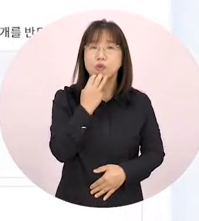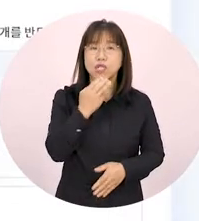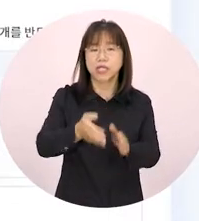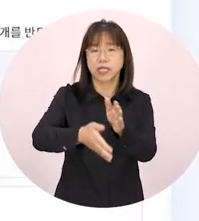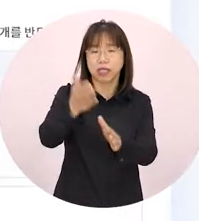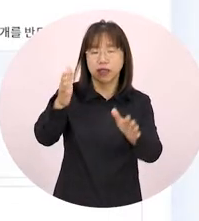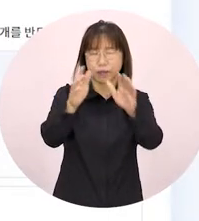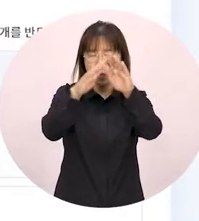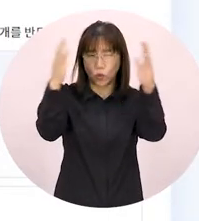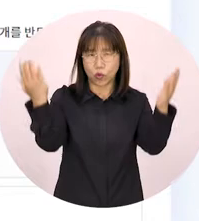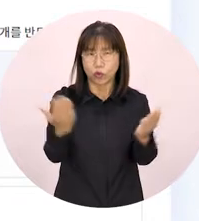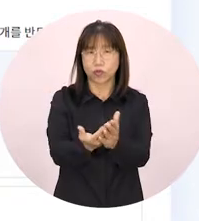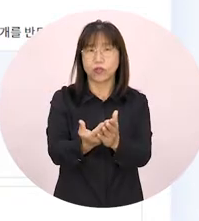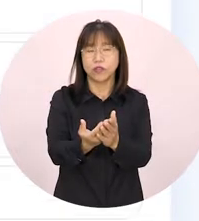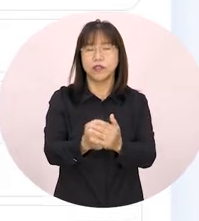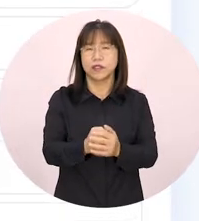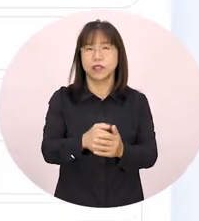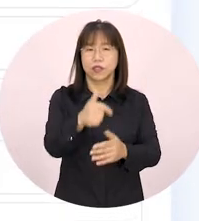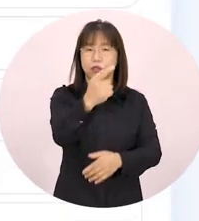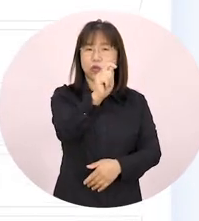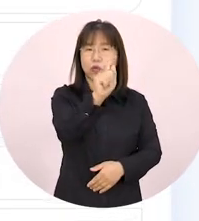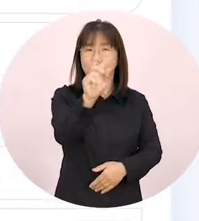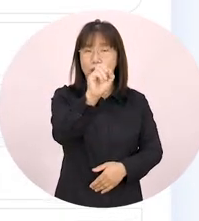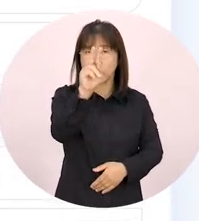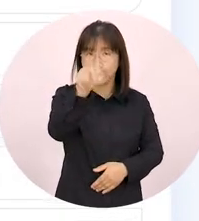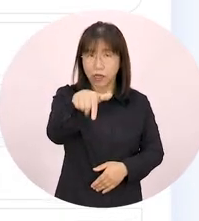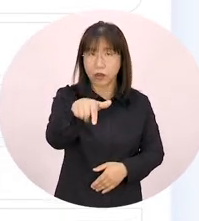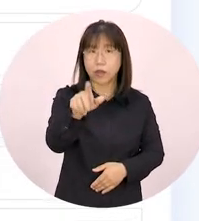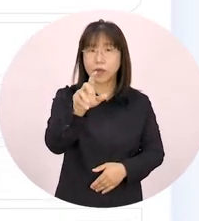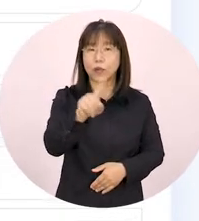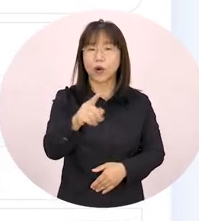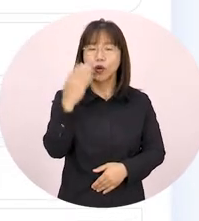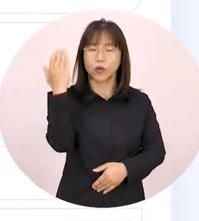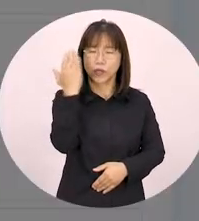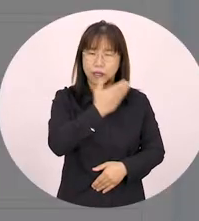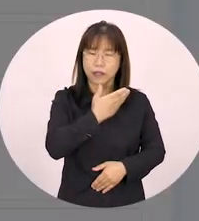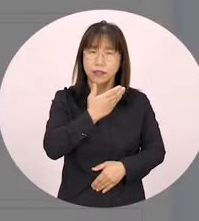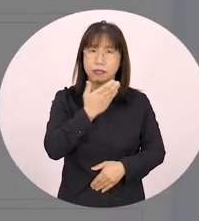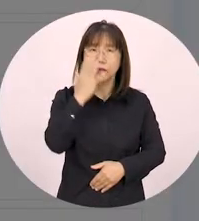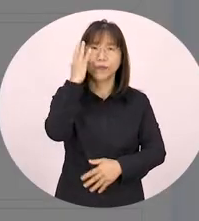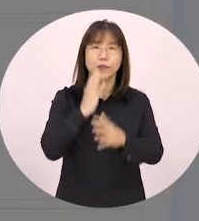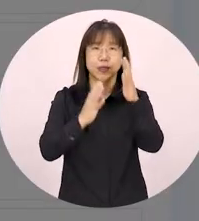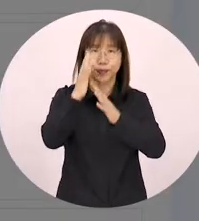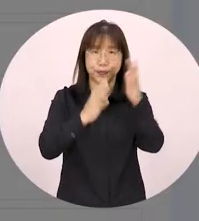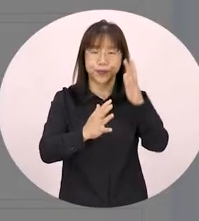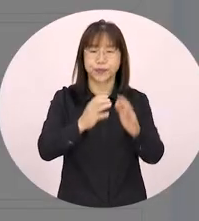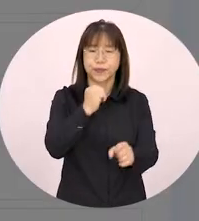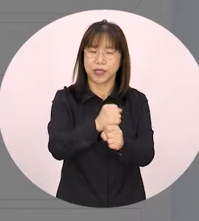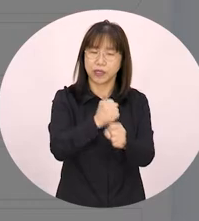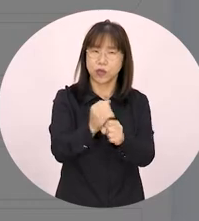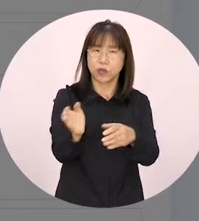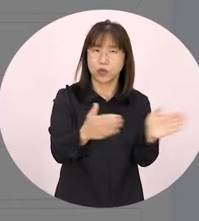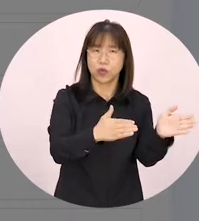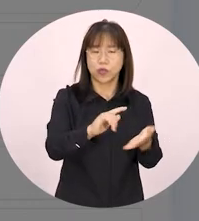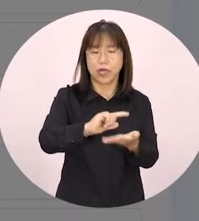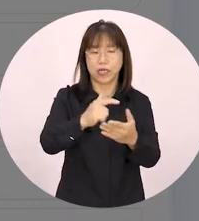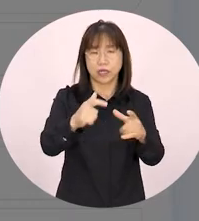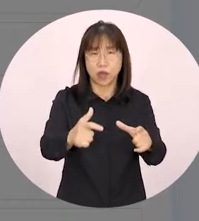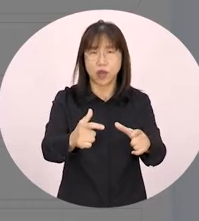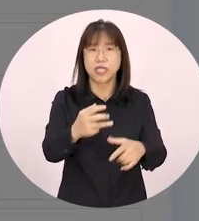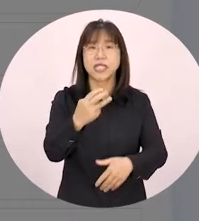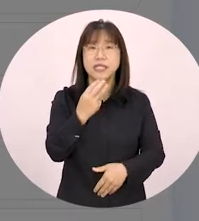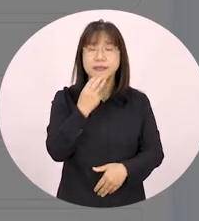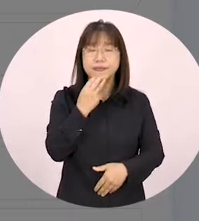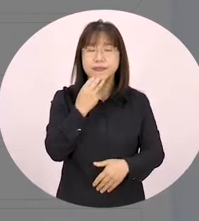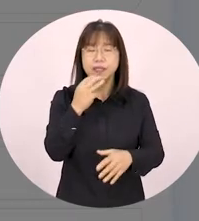전체 또는 여러 자체 9 에 걸쳐 추진되는 광역 제 1형 사업에서 쾌적한 녹지대 를 만들어 주세요 강서 습지